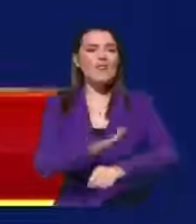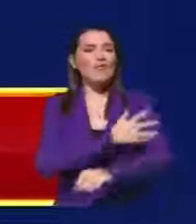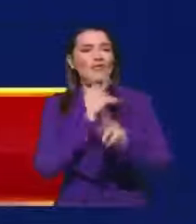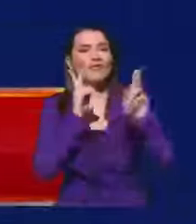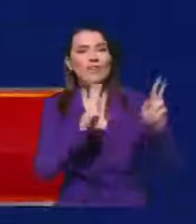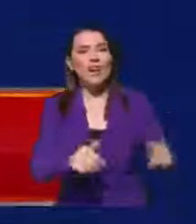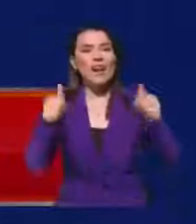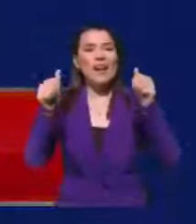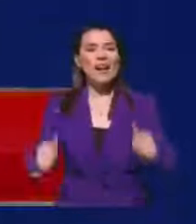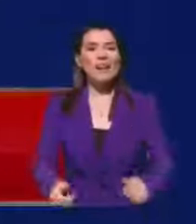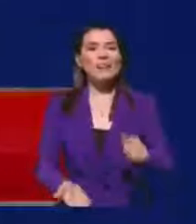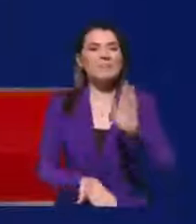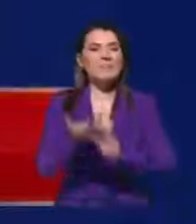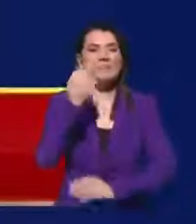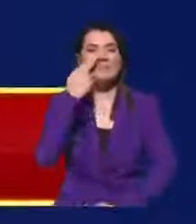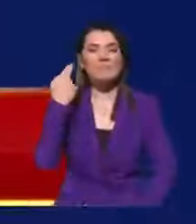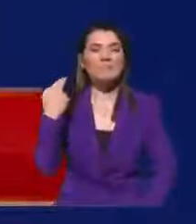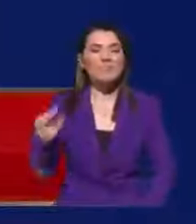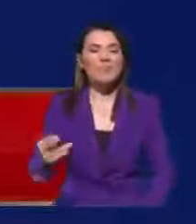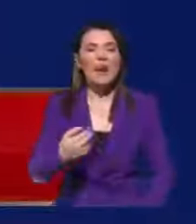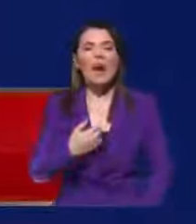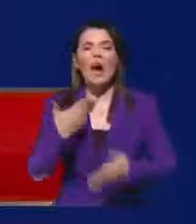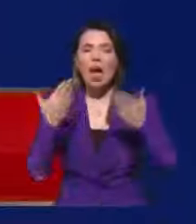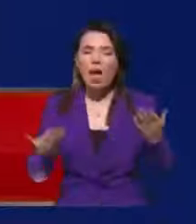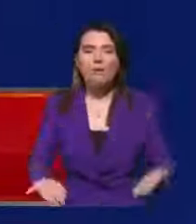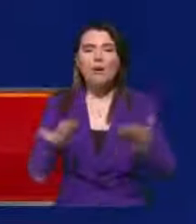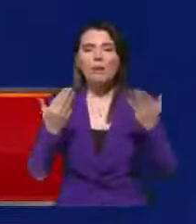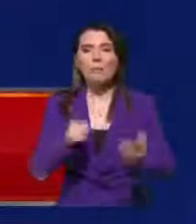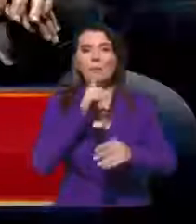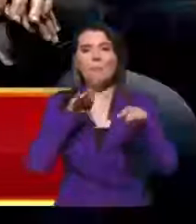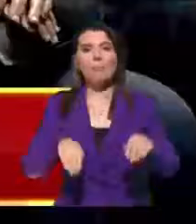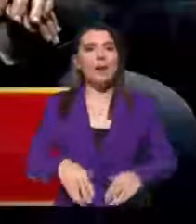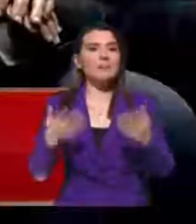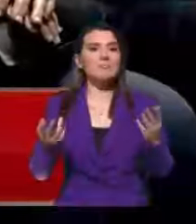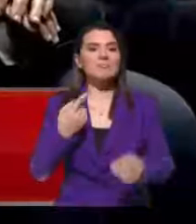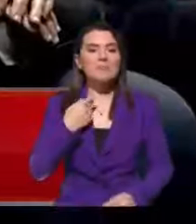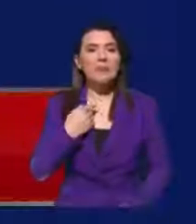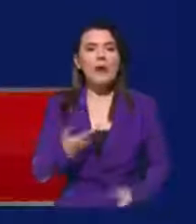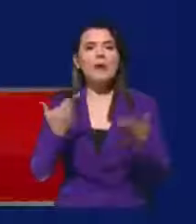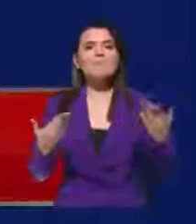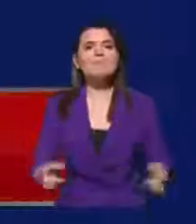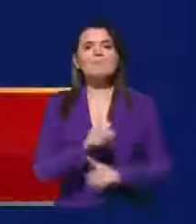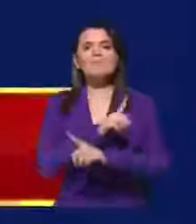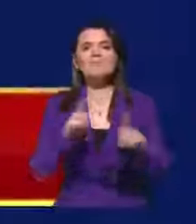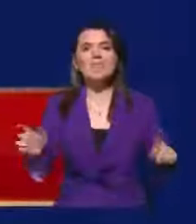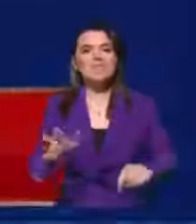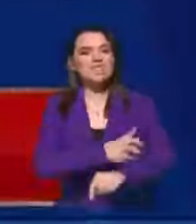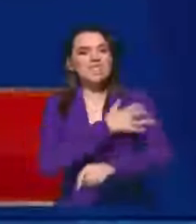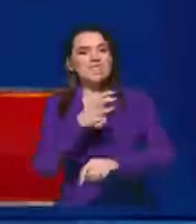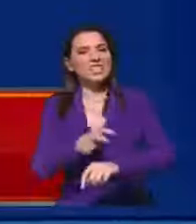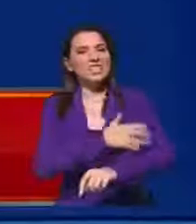tarafından indirilmesine göz yummak zorunda kalmaktır. Ama bizimki göz yummadı. Gıcığın önde